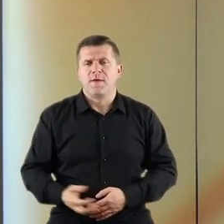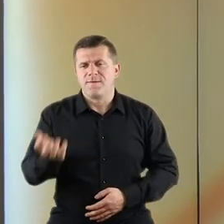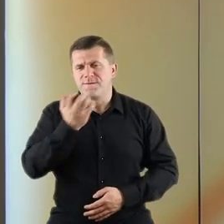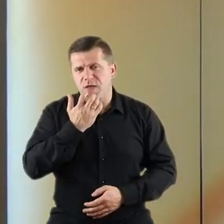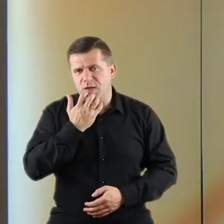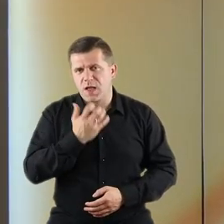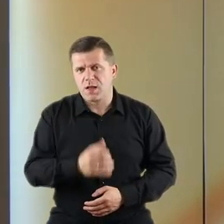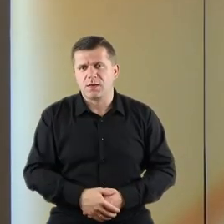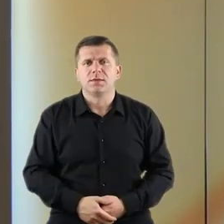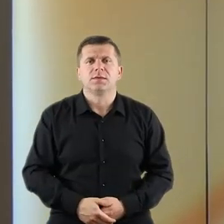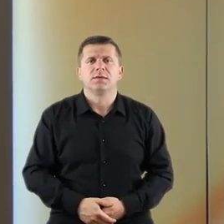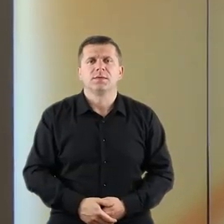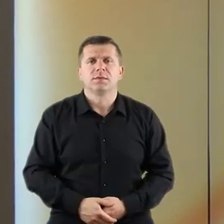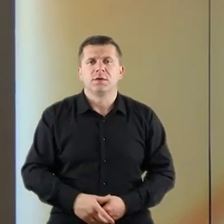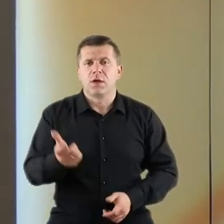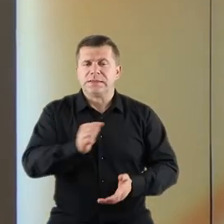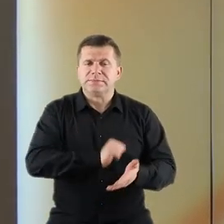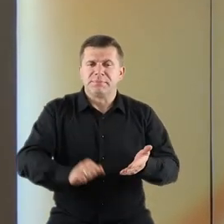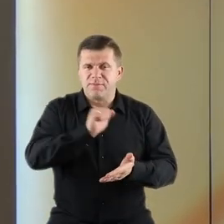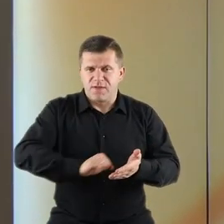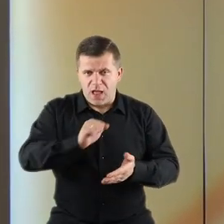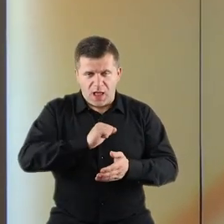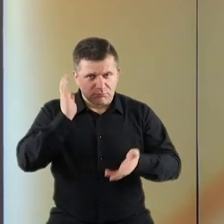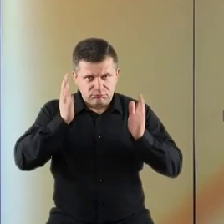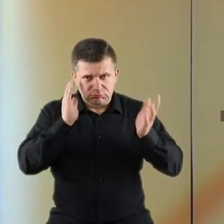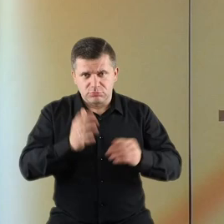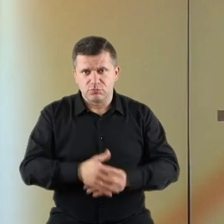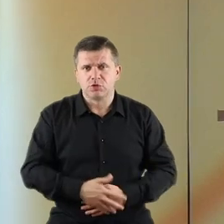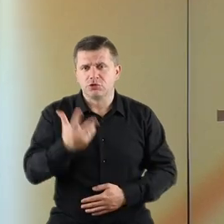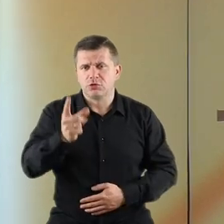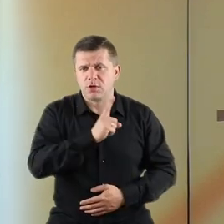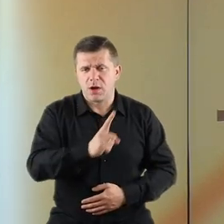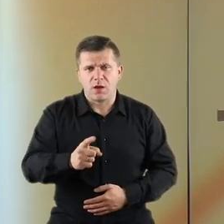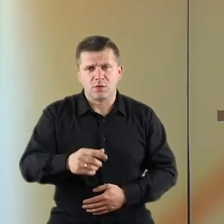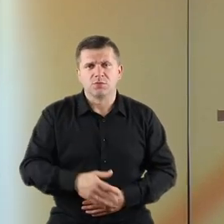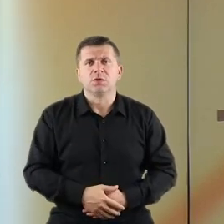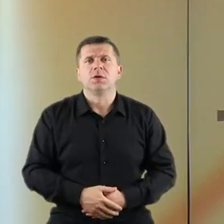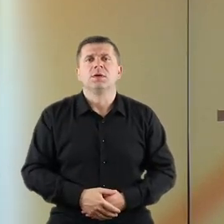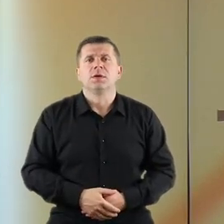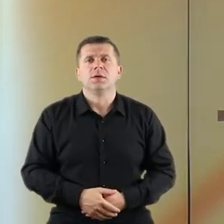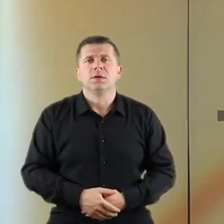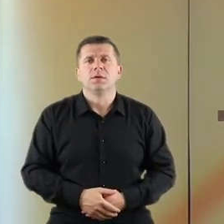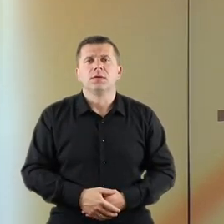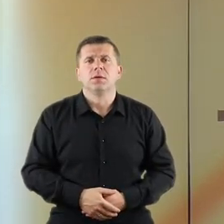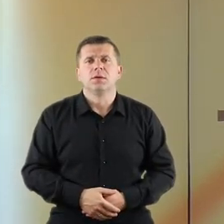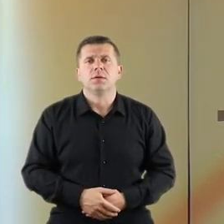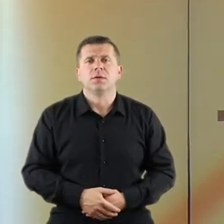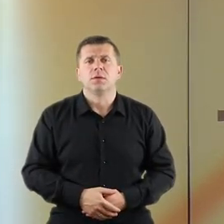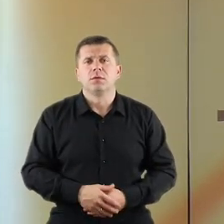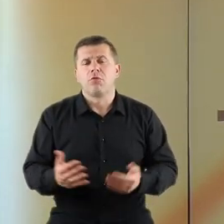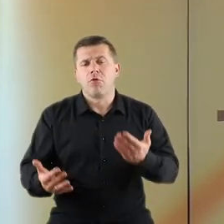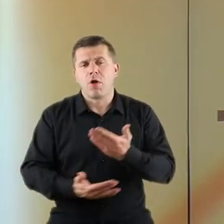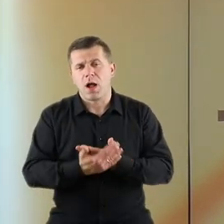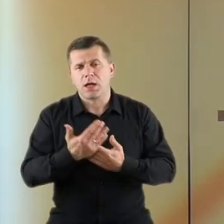mamy zmywanie trzykroć głowę zmoczy dziecięciu i mamy okazanie